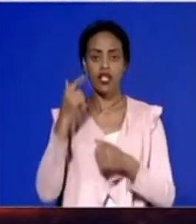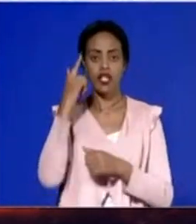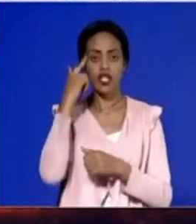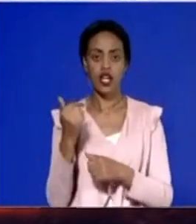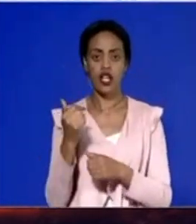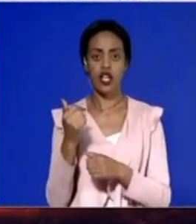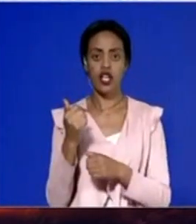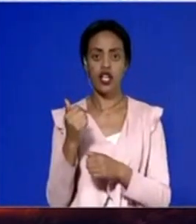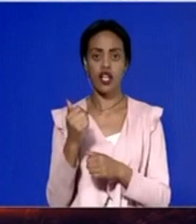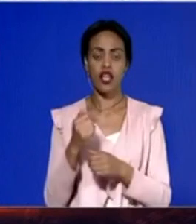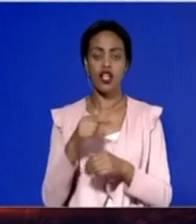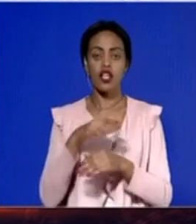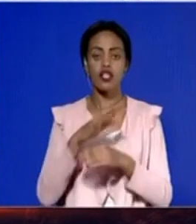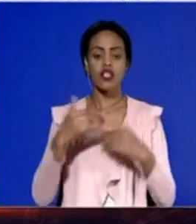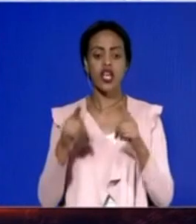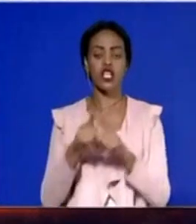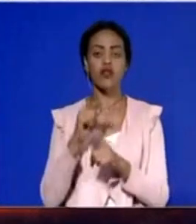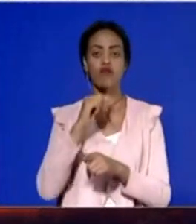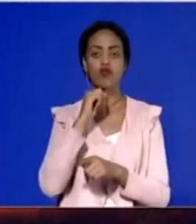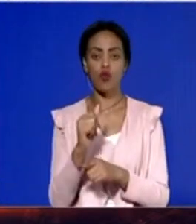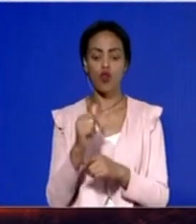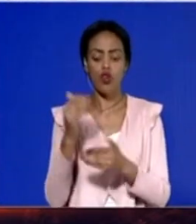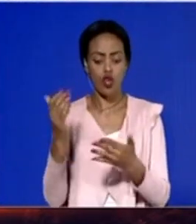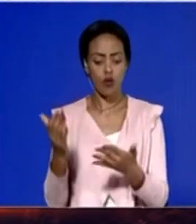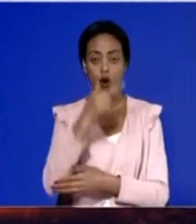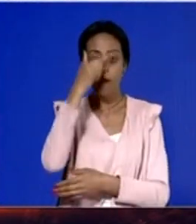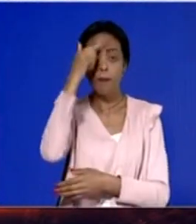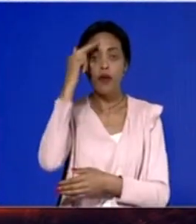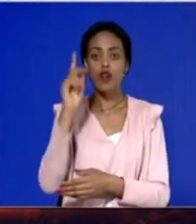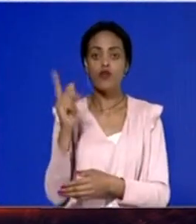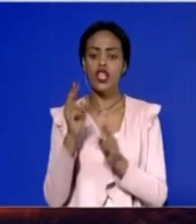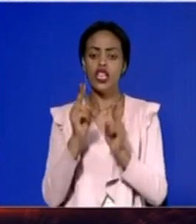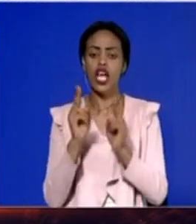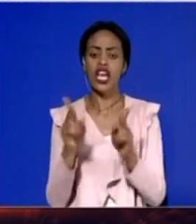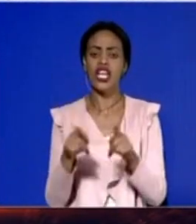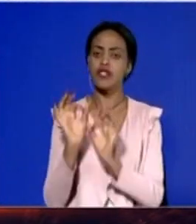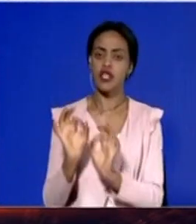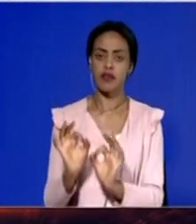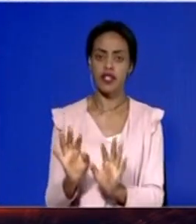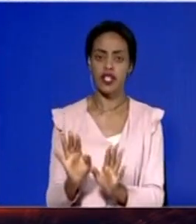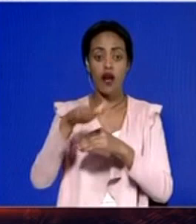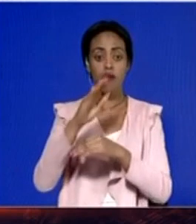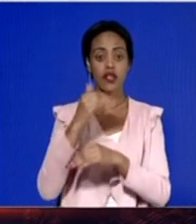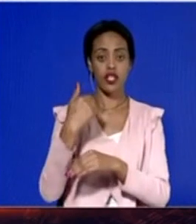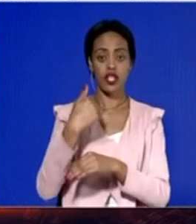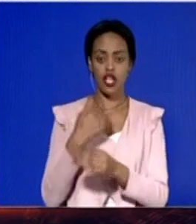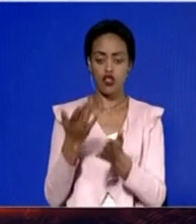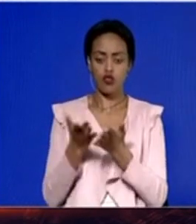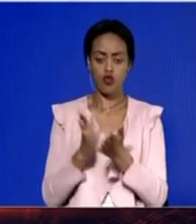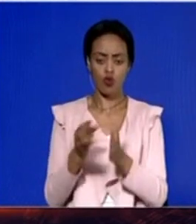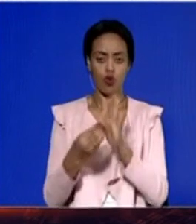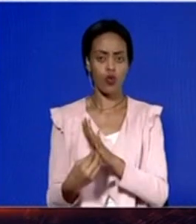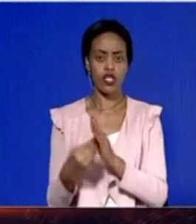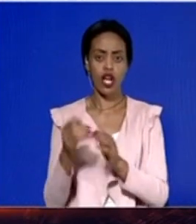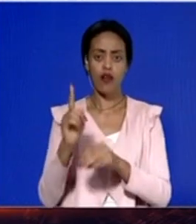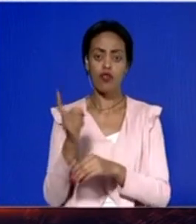ህዝቢ ስግኣት ከም ዘይኮነ ንምውራር ምኽንያት ዝኸውን ይኹን ታሪክ ከም ዘይብልና ኣብ ልዕልና ዘይንደሎ ወፅዓ ኣብ ልዕሊ